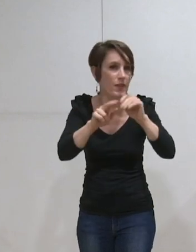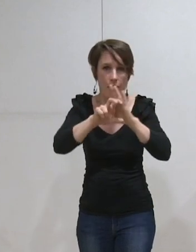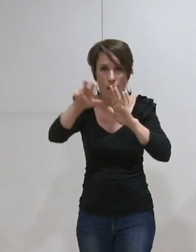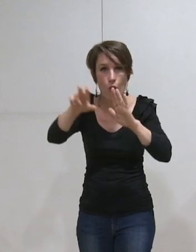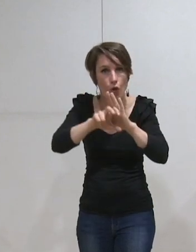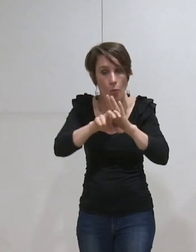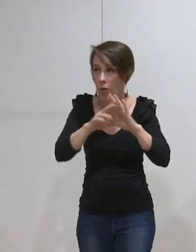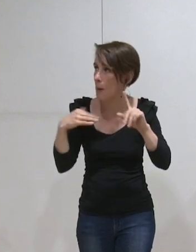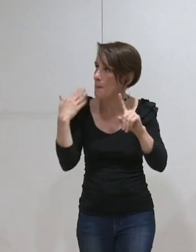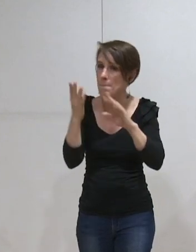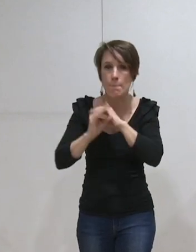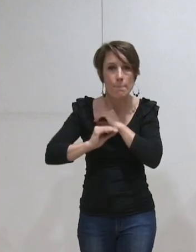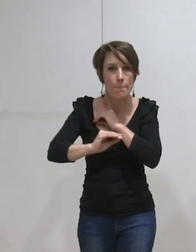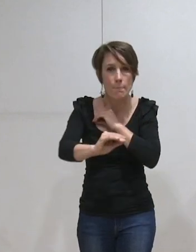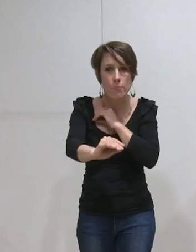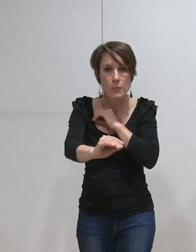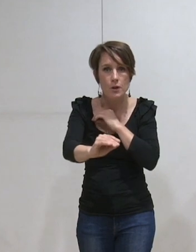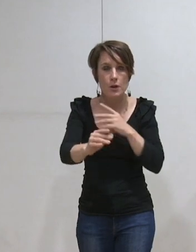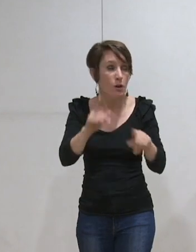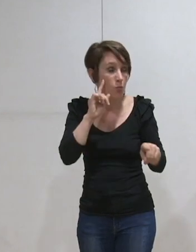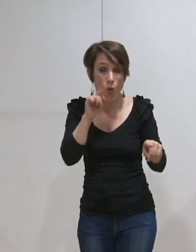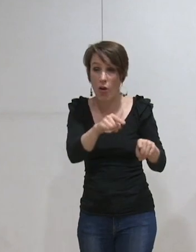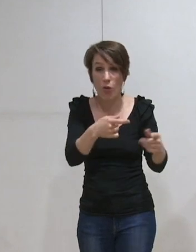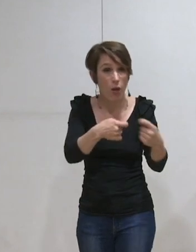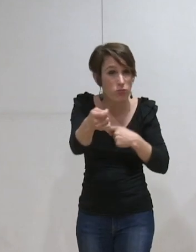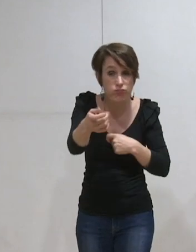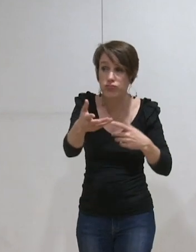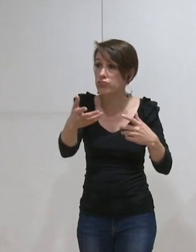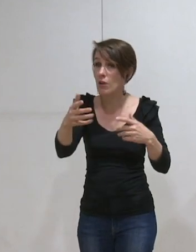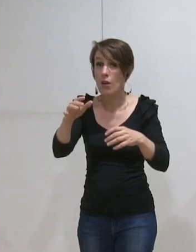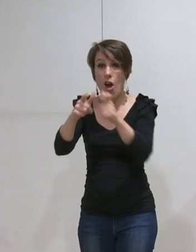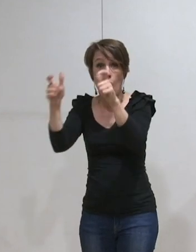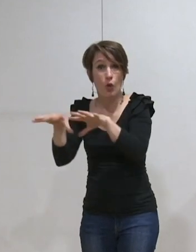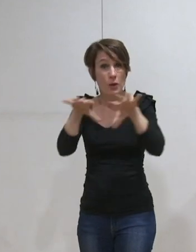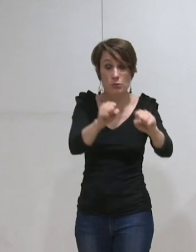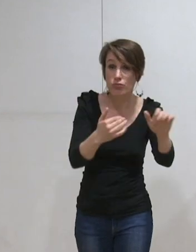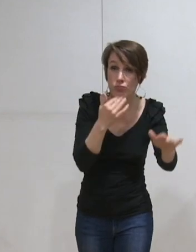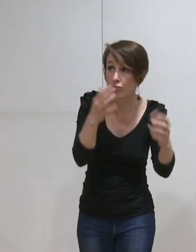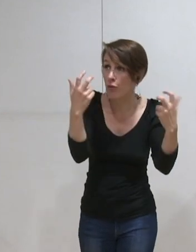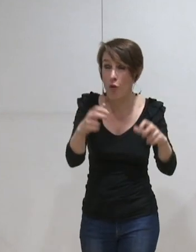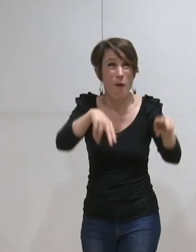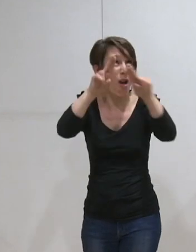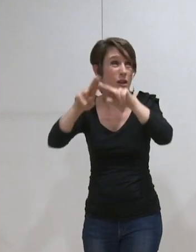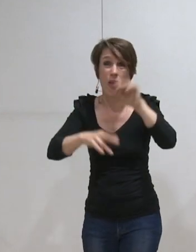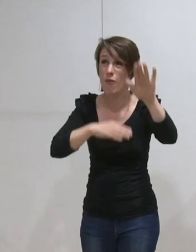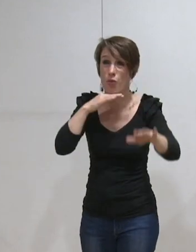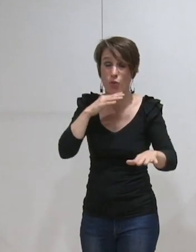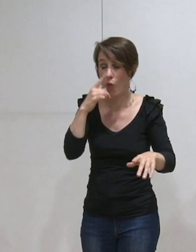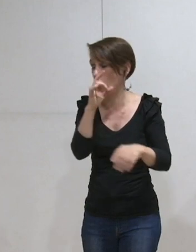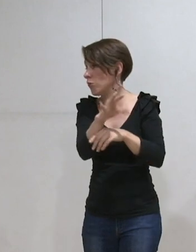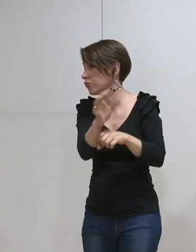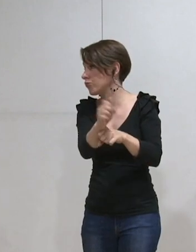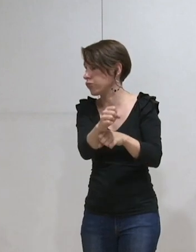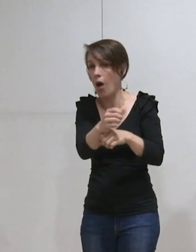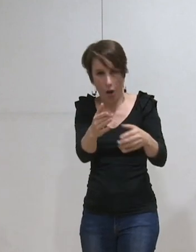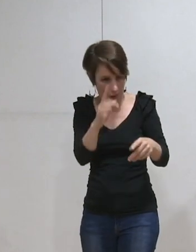commercialisation parce que ils ne correspondent pas à l'offre parce que ils sont dans des conditions là aussi de réhabilitation déplorables et donc c'est des expérimentations que